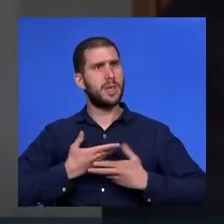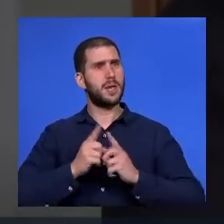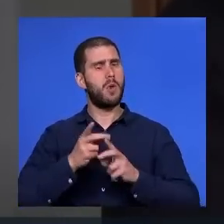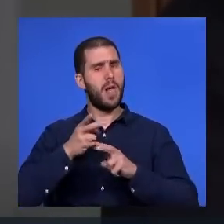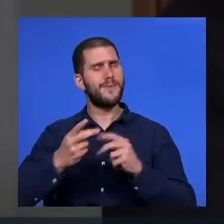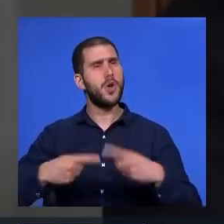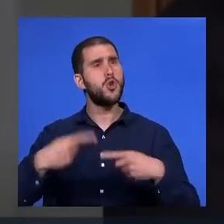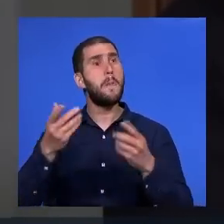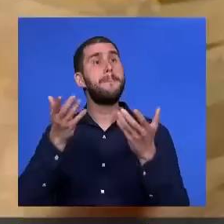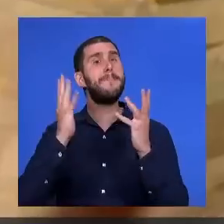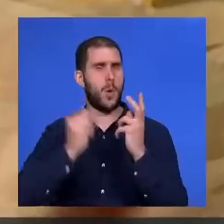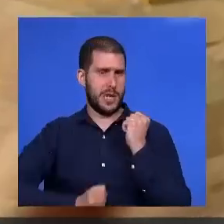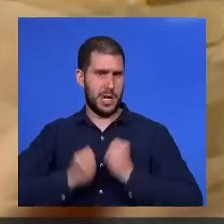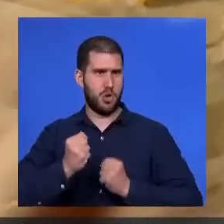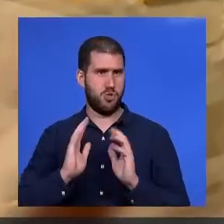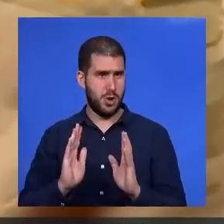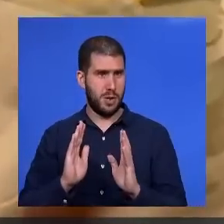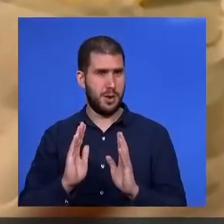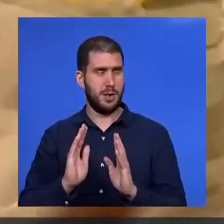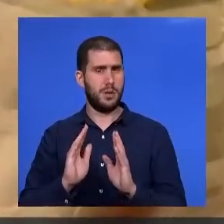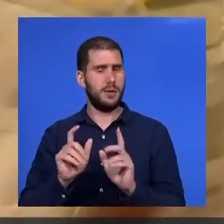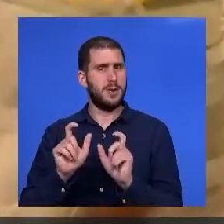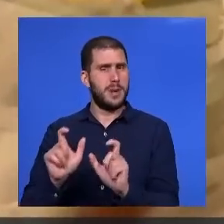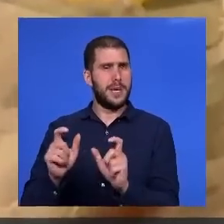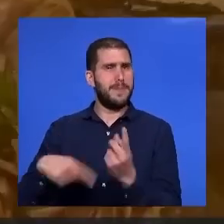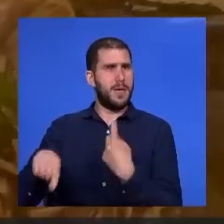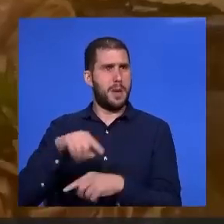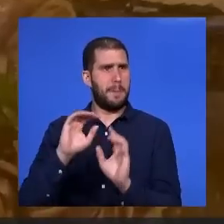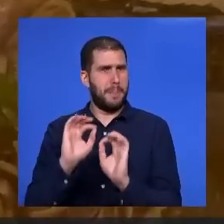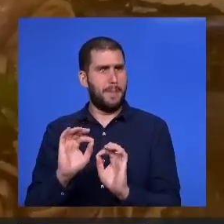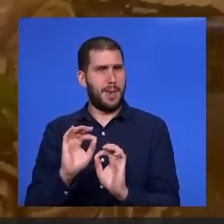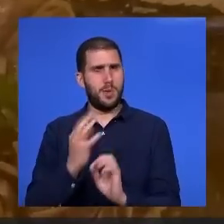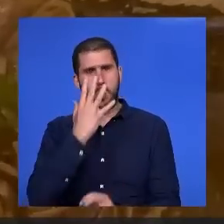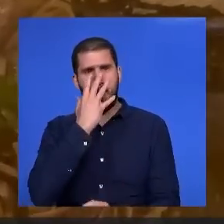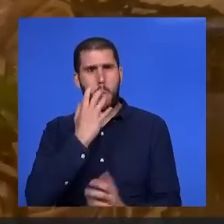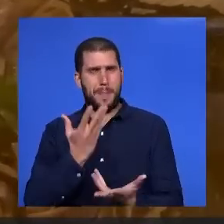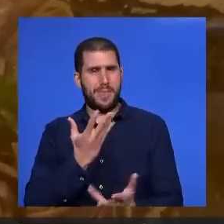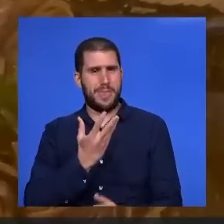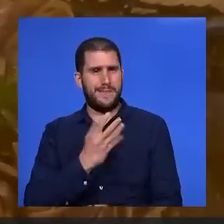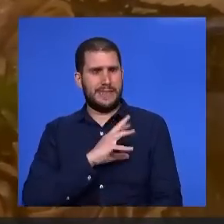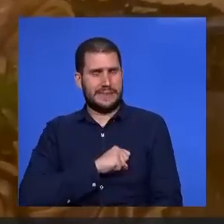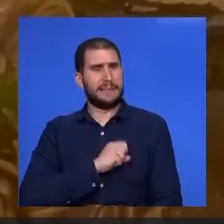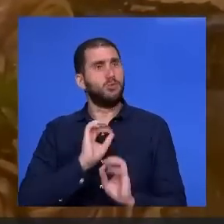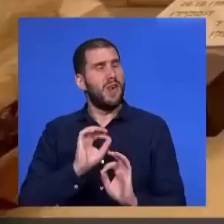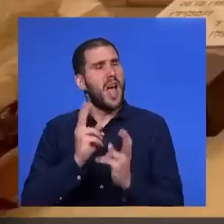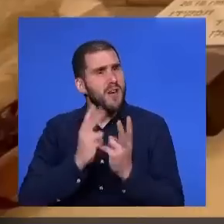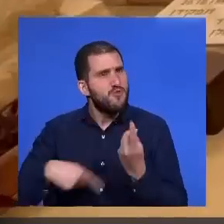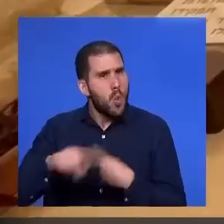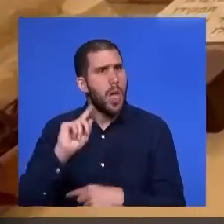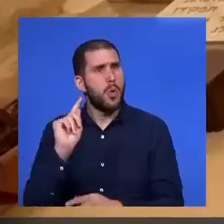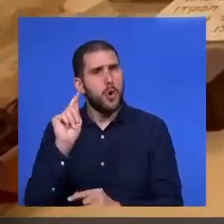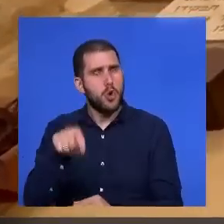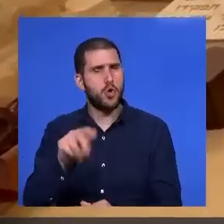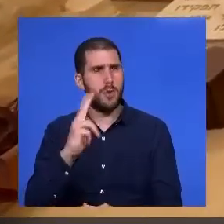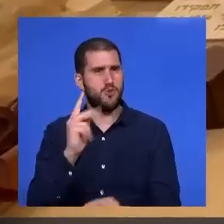היום המאוד קשה הזה, ושיחסוך מאיתנו את עוגמת הנפש הזאת, כדי שנוכל אנחנו כולנו